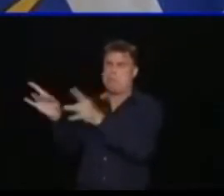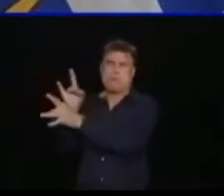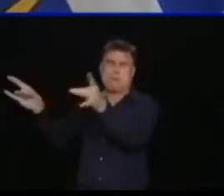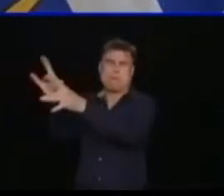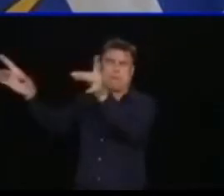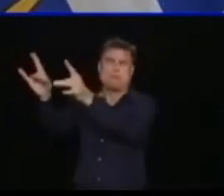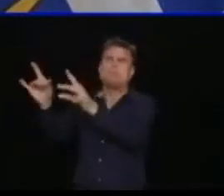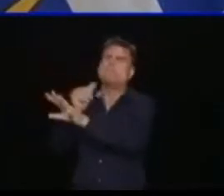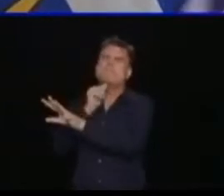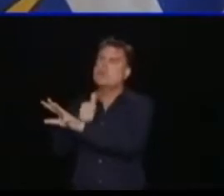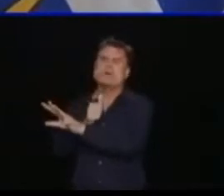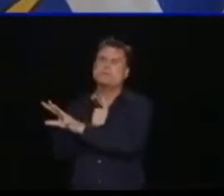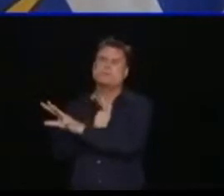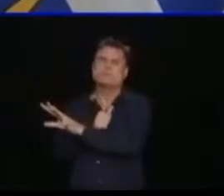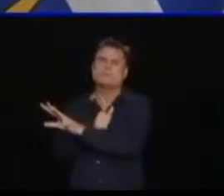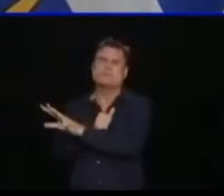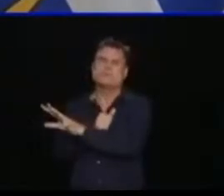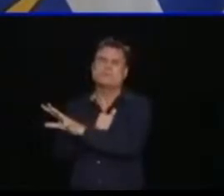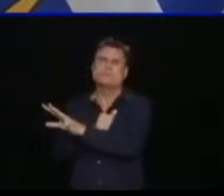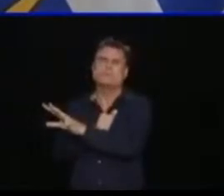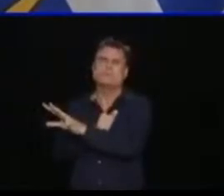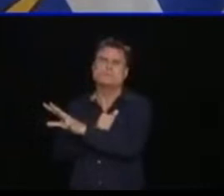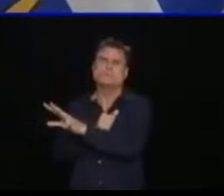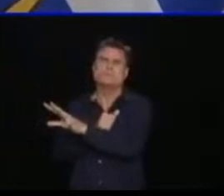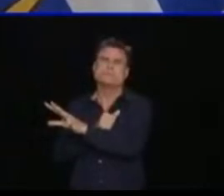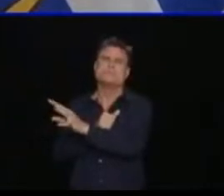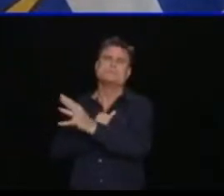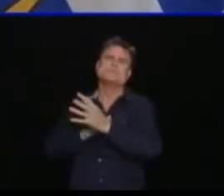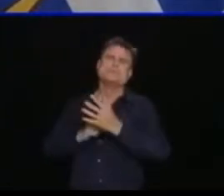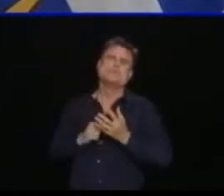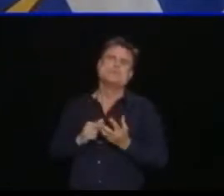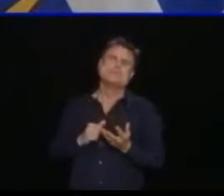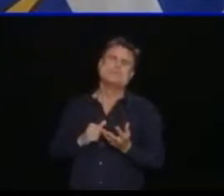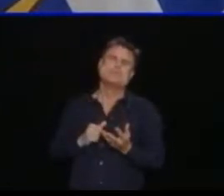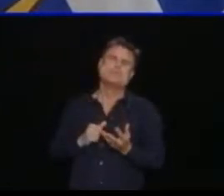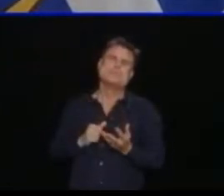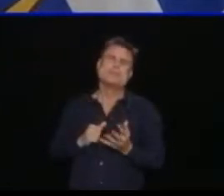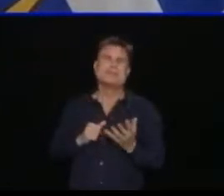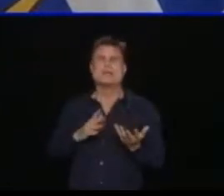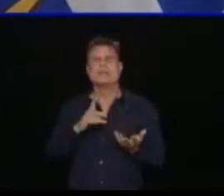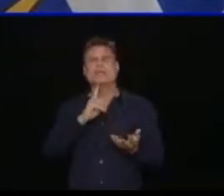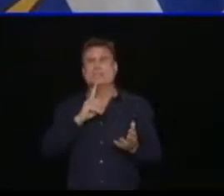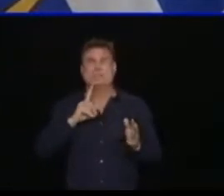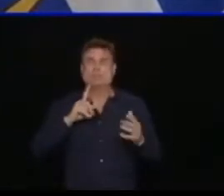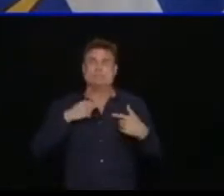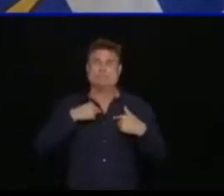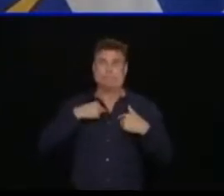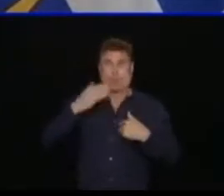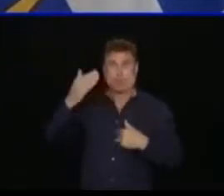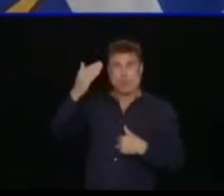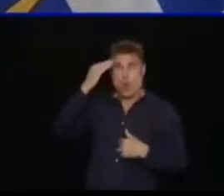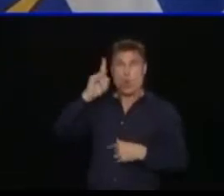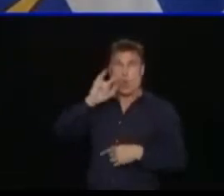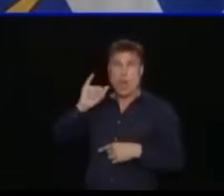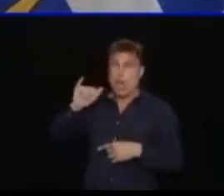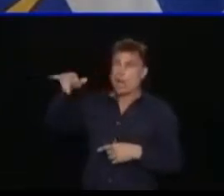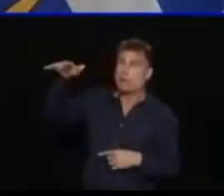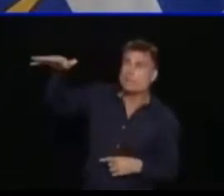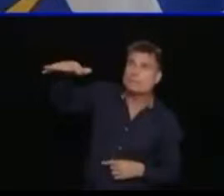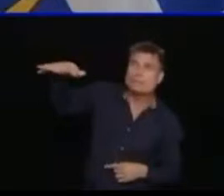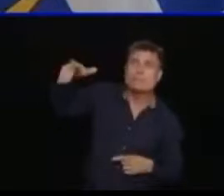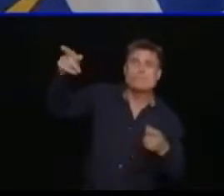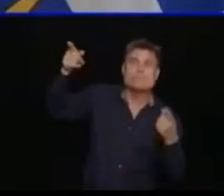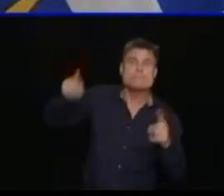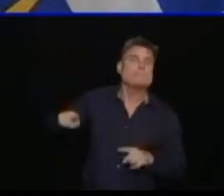time are super shedders of virus and can be very effective at spreading it to 那么他说我们 others. 现在还 This 没 is 看到一 again 个 the 超级传 balance